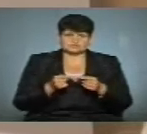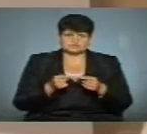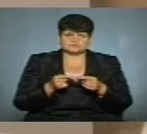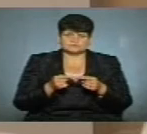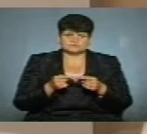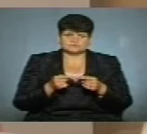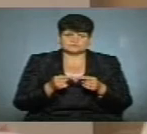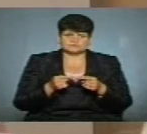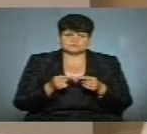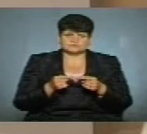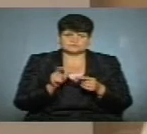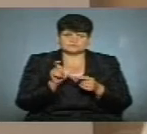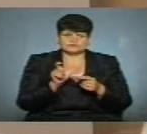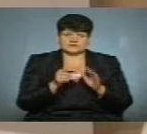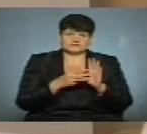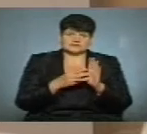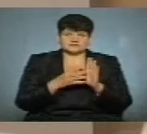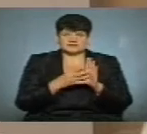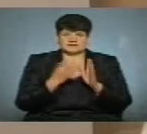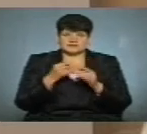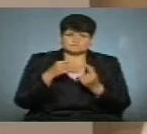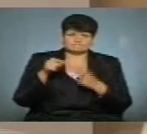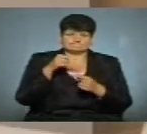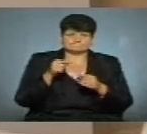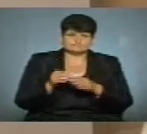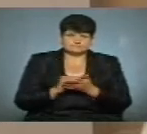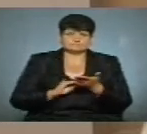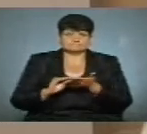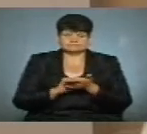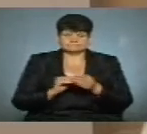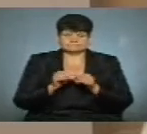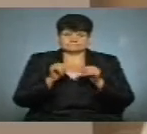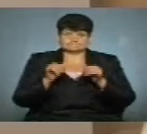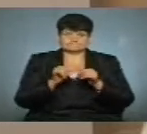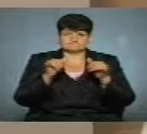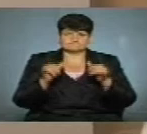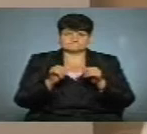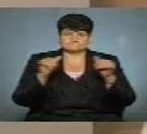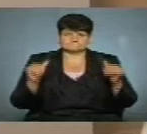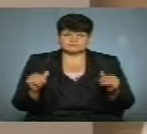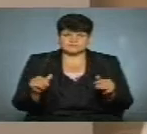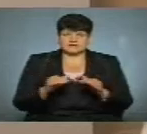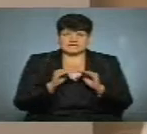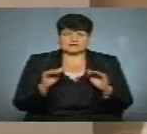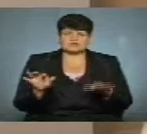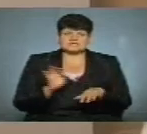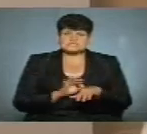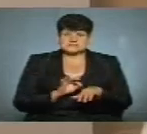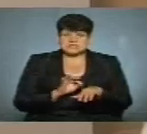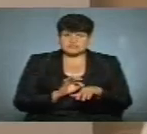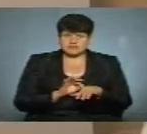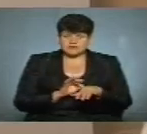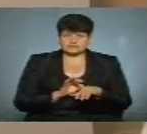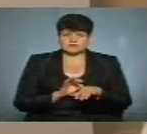циклічність з інтервалом 8-9 днів, коли періоди підвищення рівня захворюваності